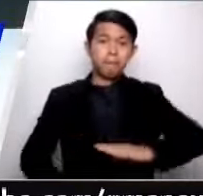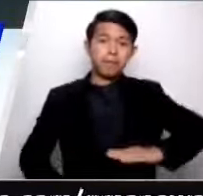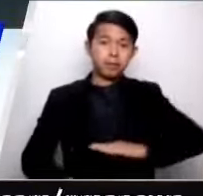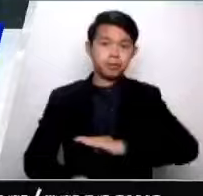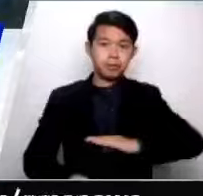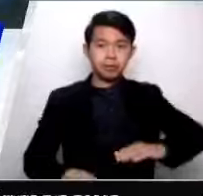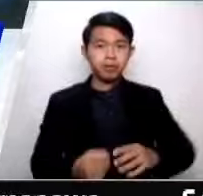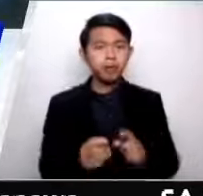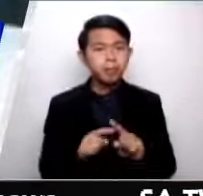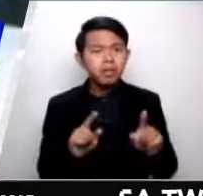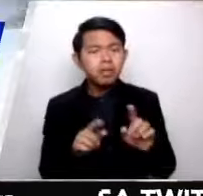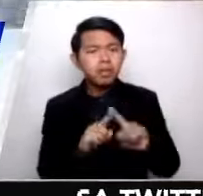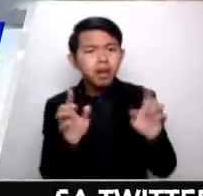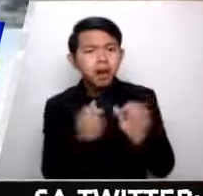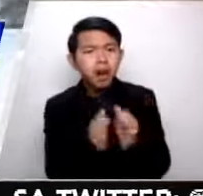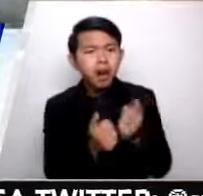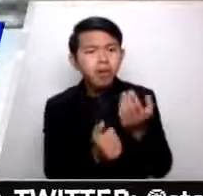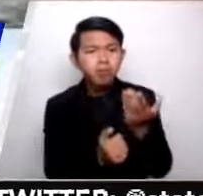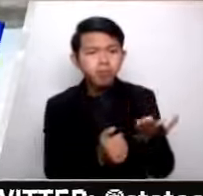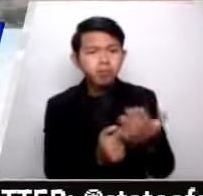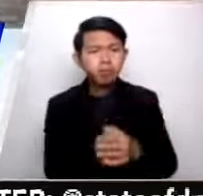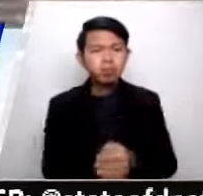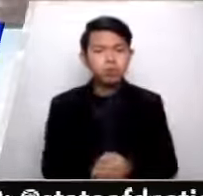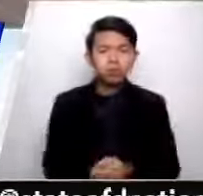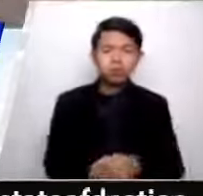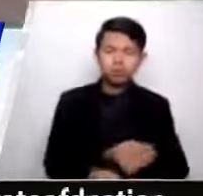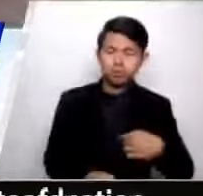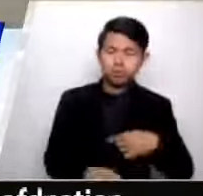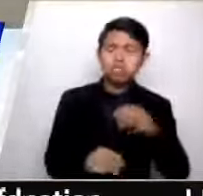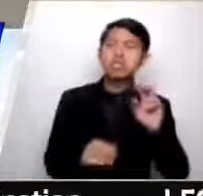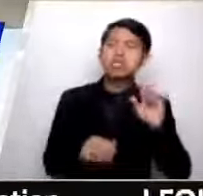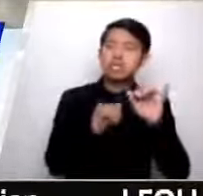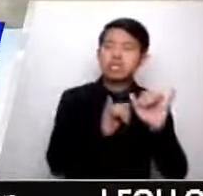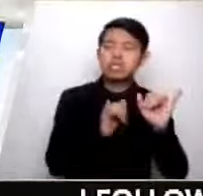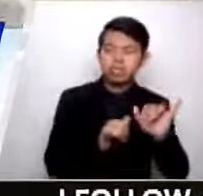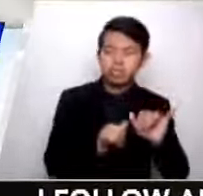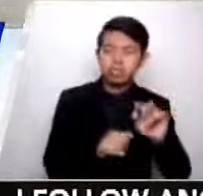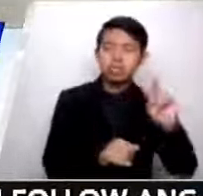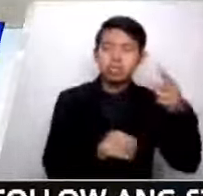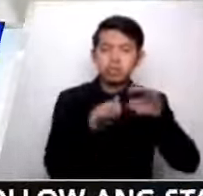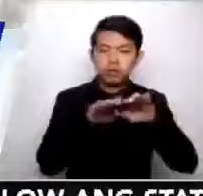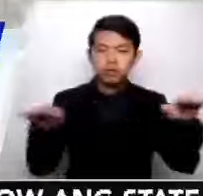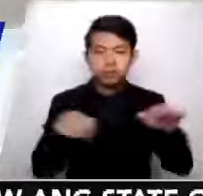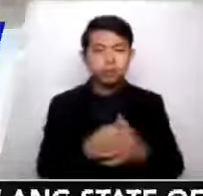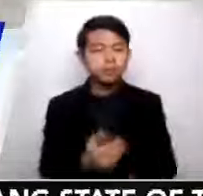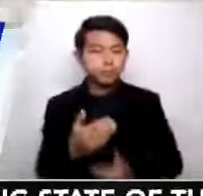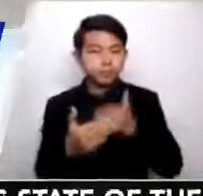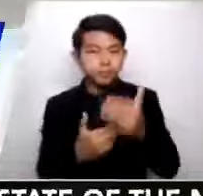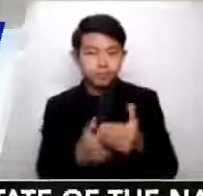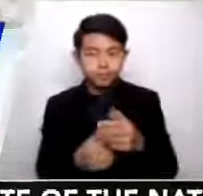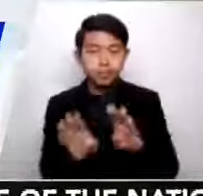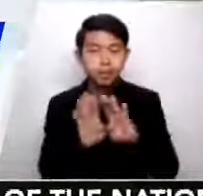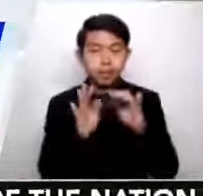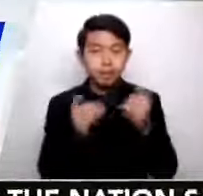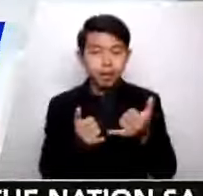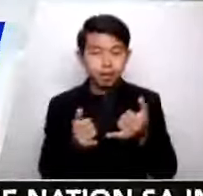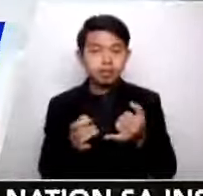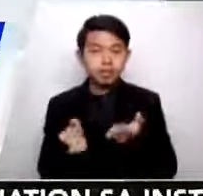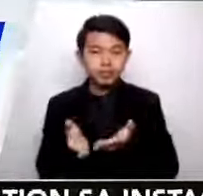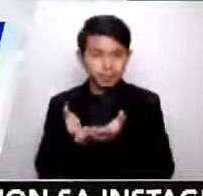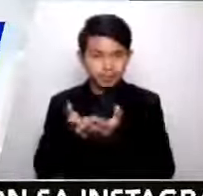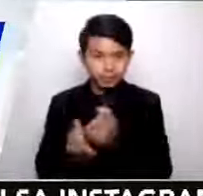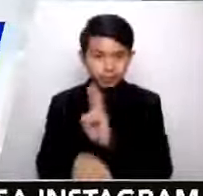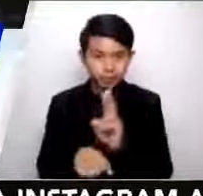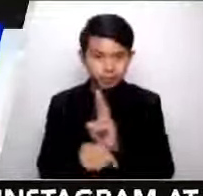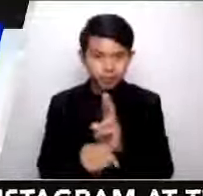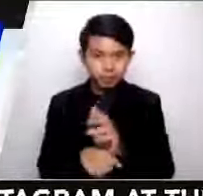Saan po kayo din? May second floor po. Gamit ang bangkang dineploy ng barangay, inilabas mula sa binahang bahay ang bangkay ng residenteng pumanaw dahil